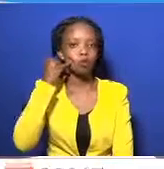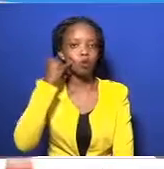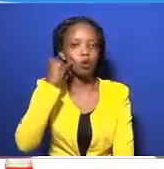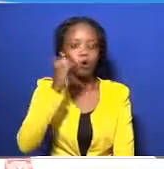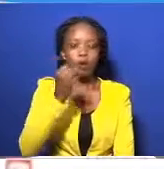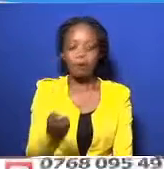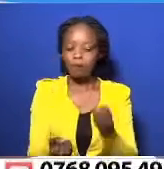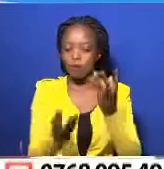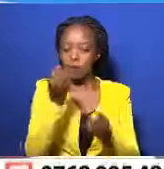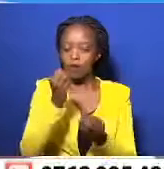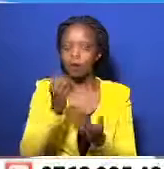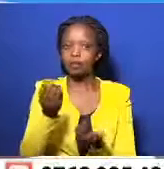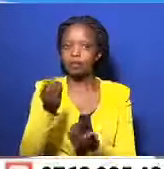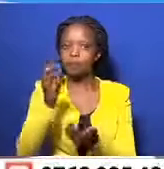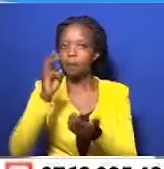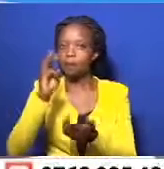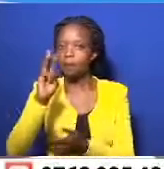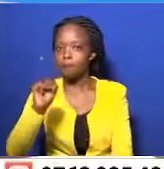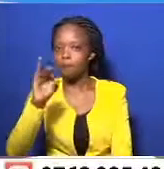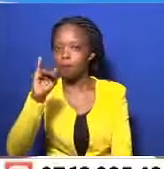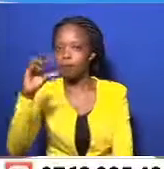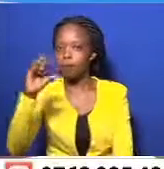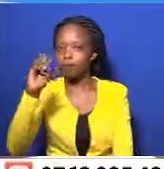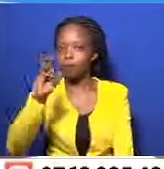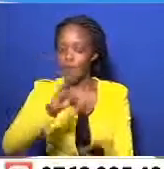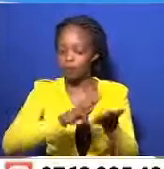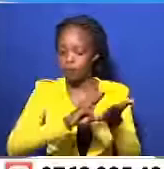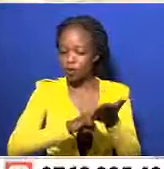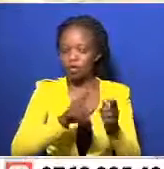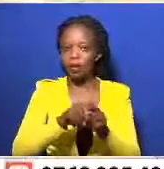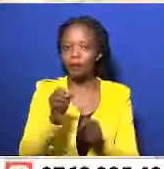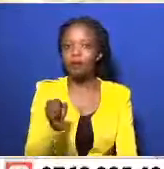Bomet, Migori, Kisii, Nyamira na Kajiado.